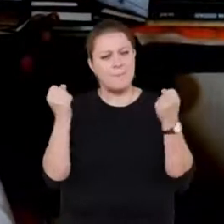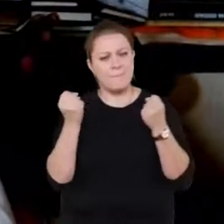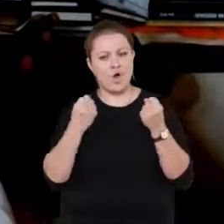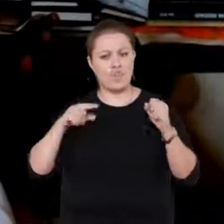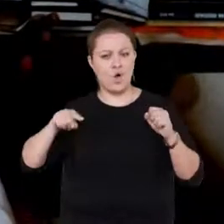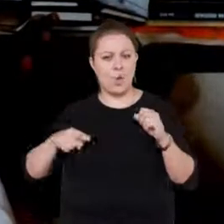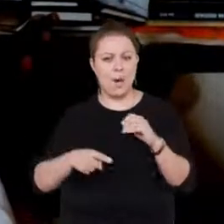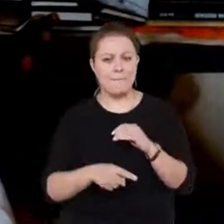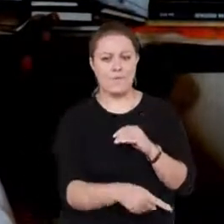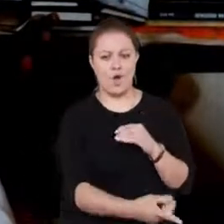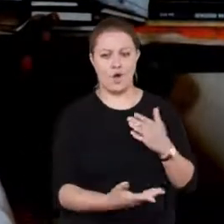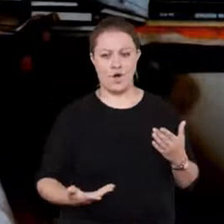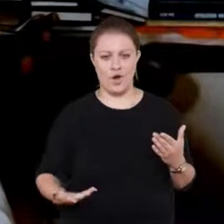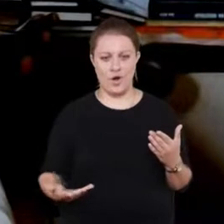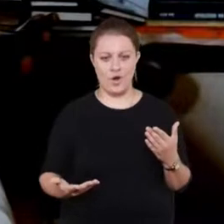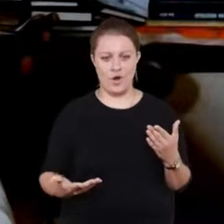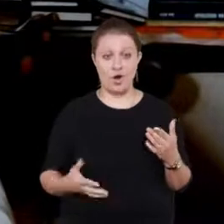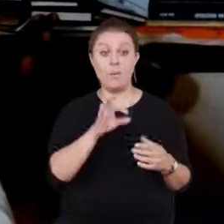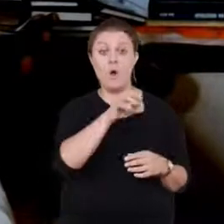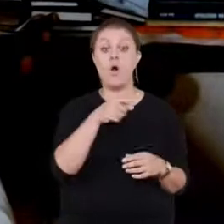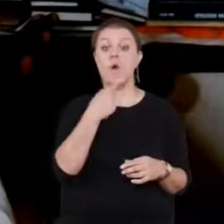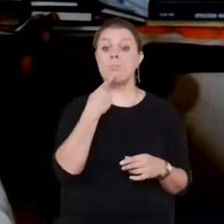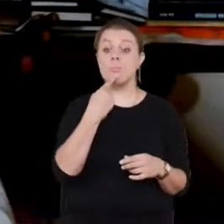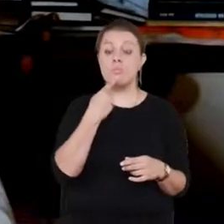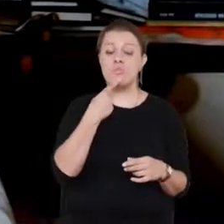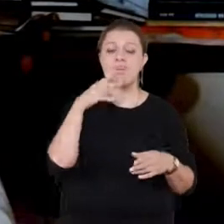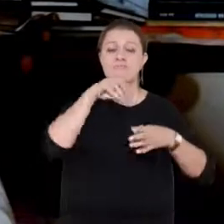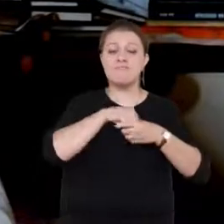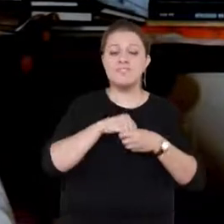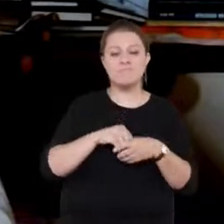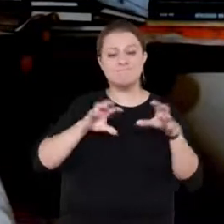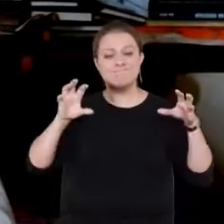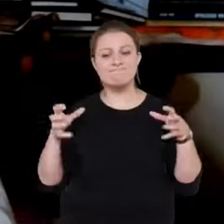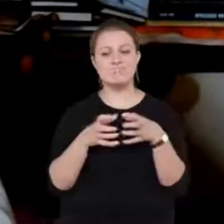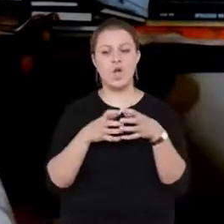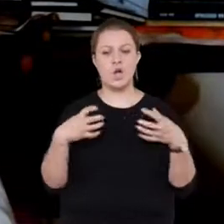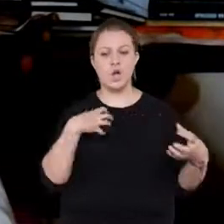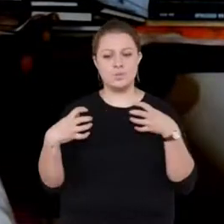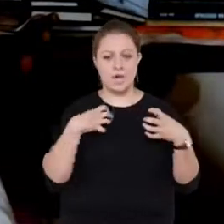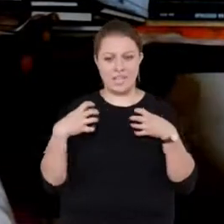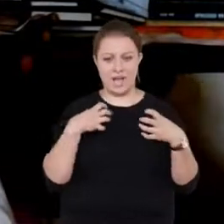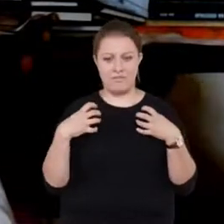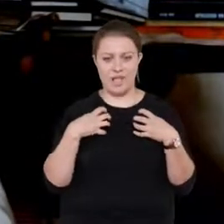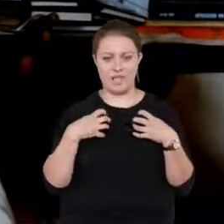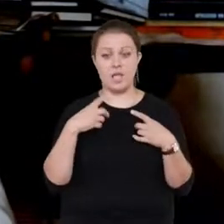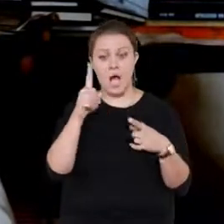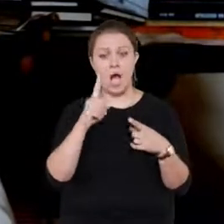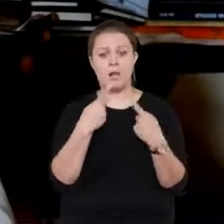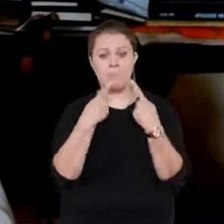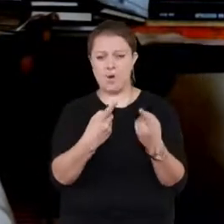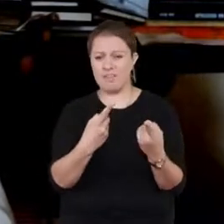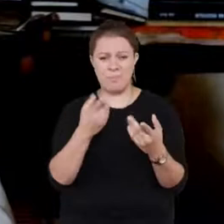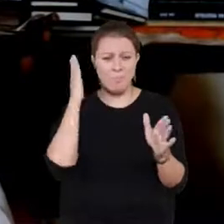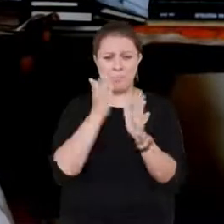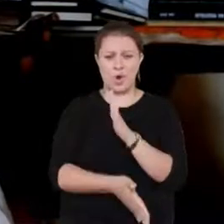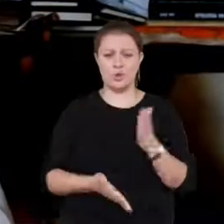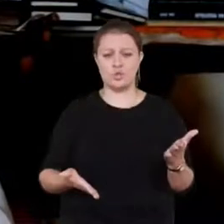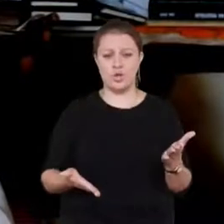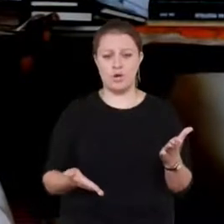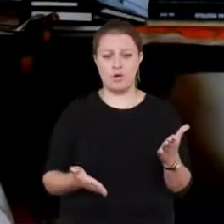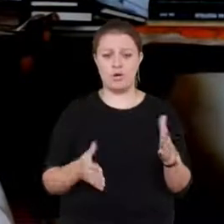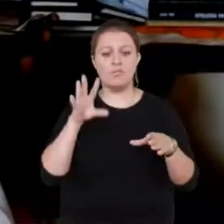kierunku etatyzmu, bo ty mówisz o kolektywnych formach gospodarowania, powiedzmy sobie twardo,